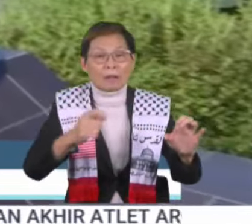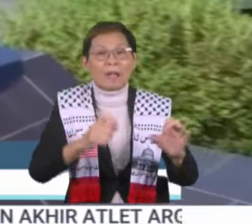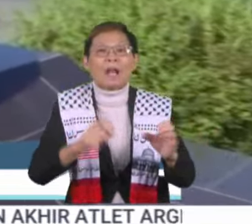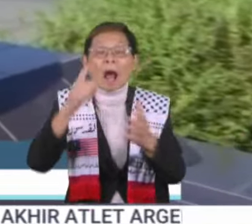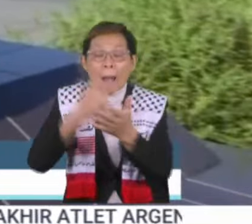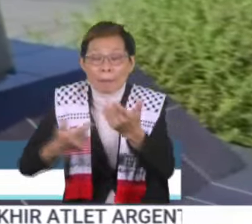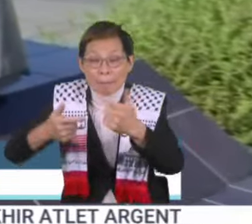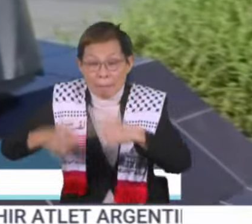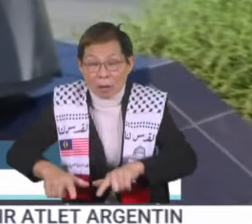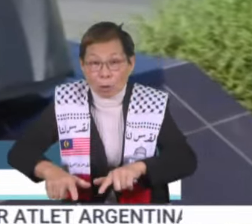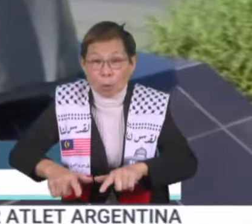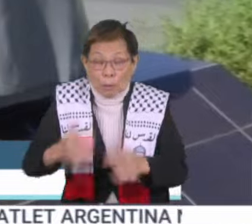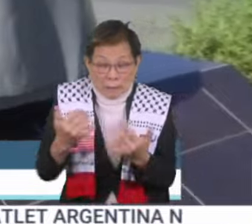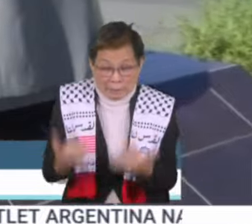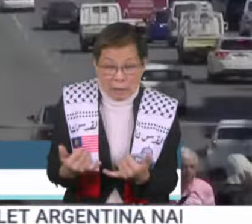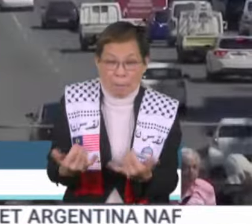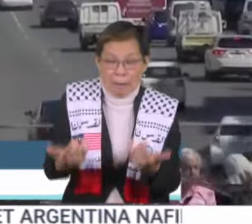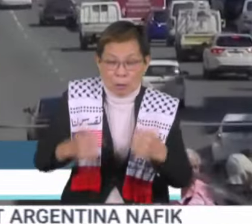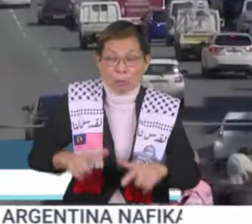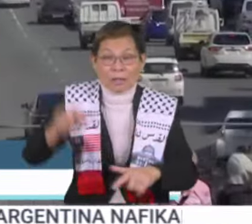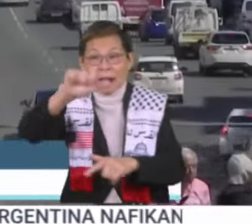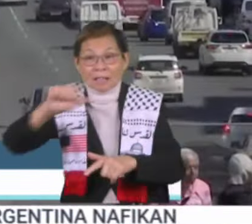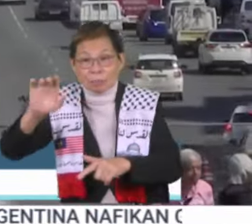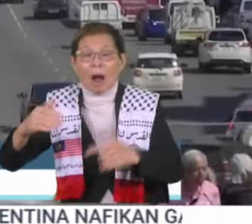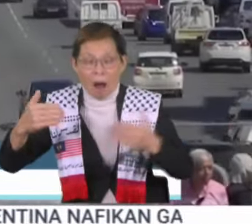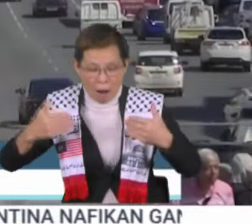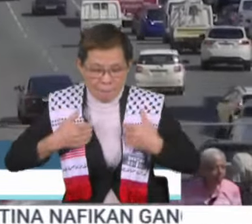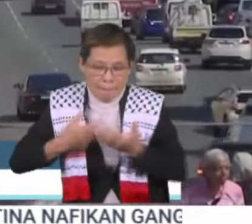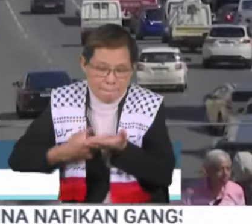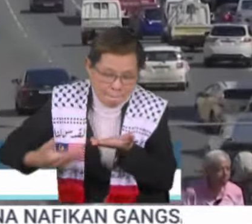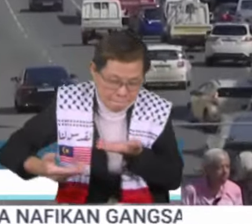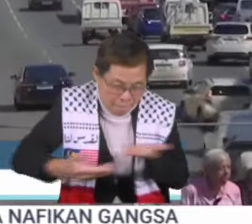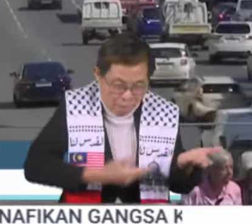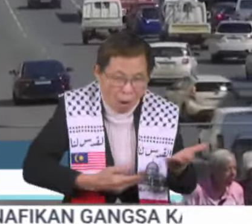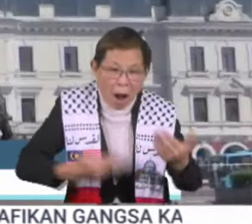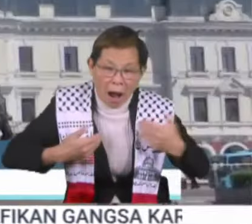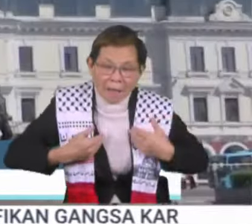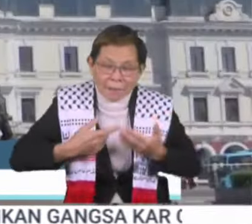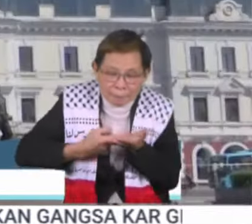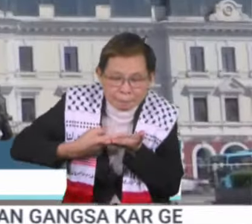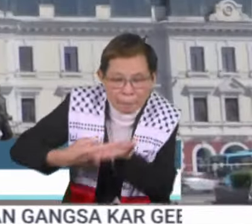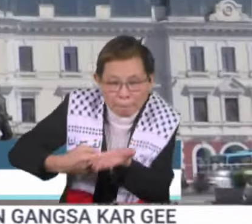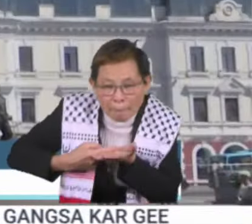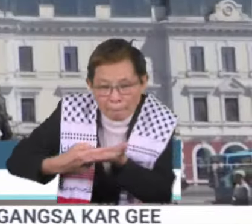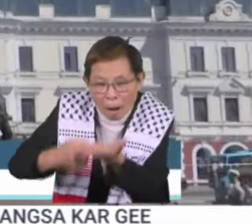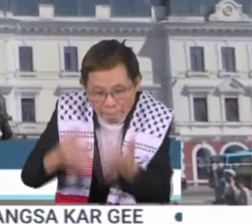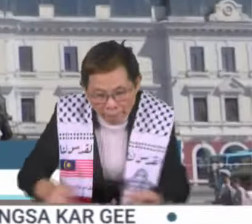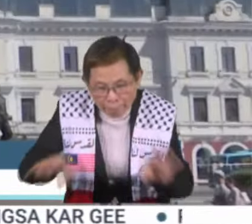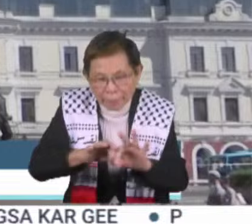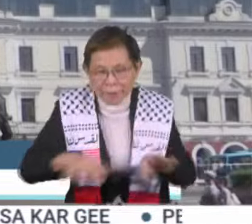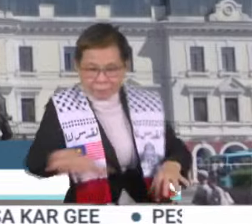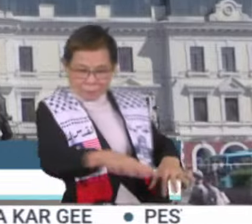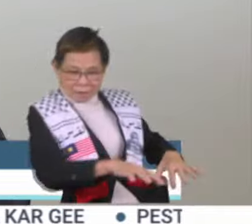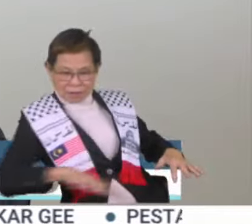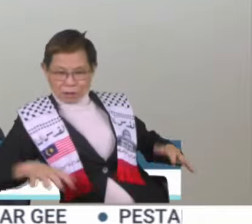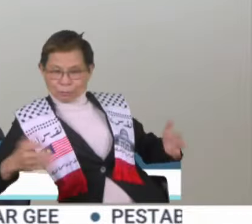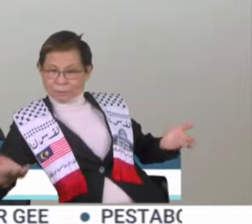Asia Barat turut jadi topik dialog. Juga mengambil tempat perbincangan membabitkan kepentingan